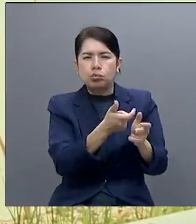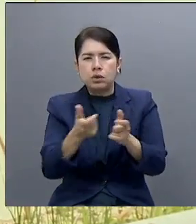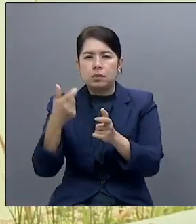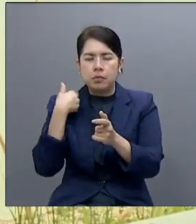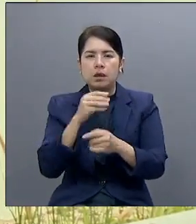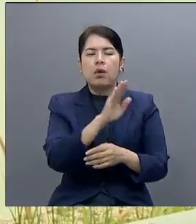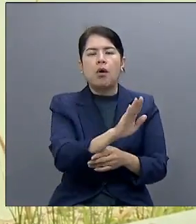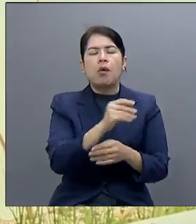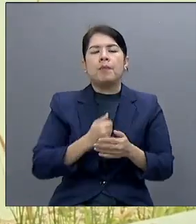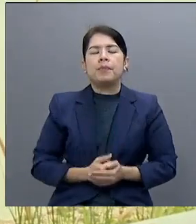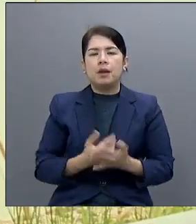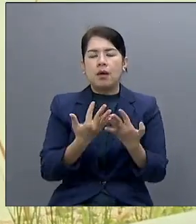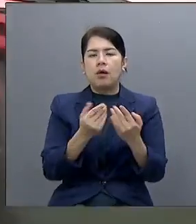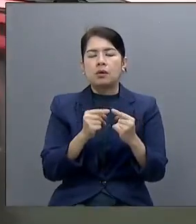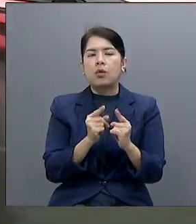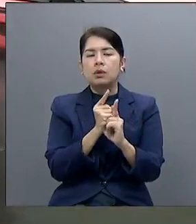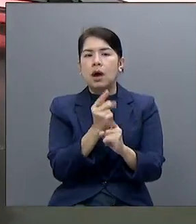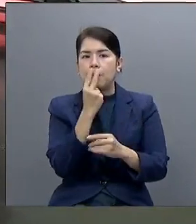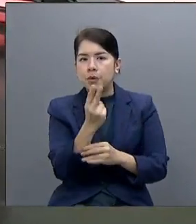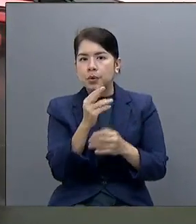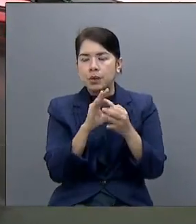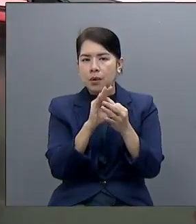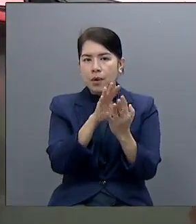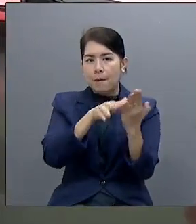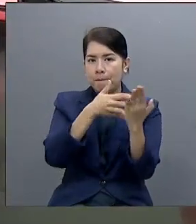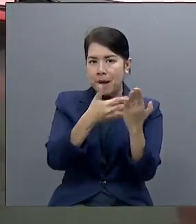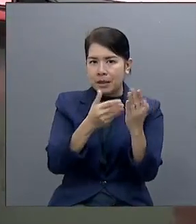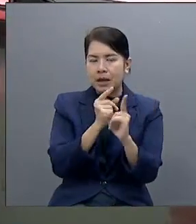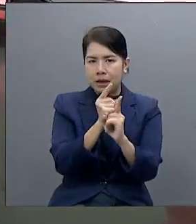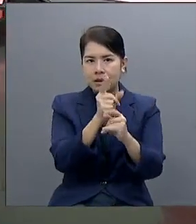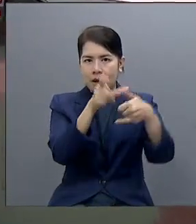ากาศในการติดตามนายแป้งนาโหนดจากพื้นที่อำเภอต